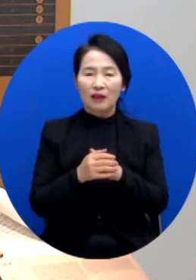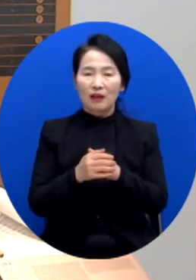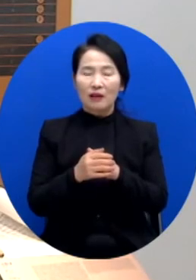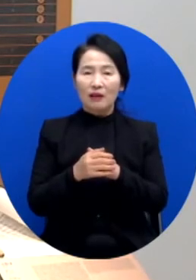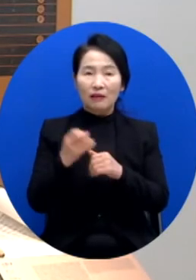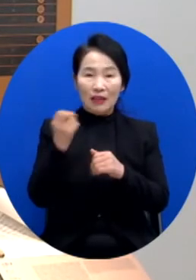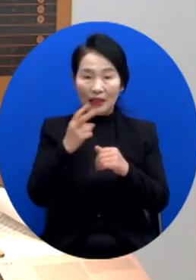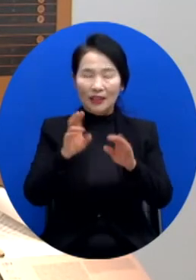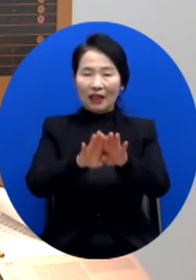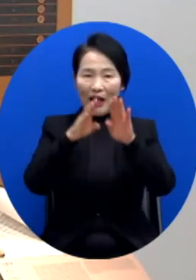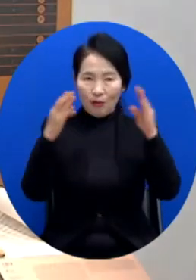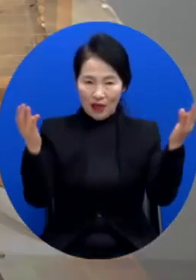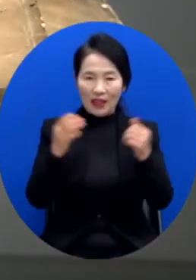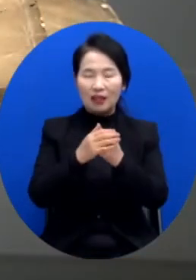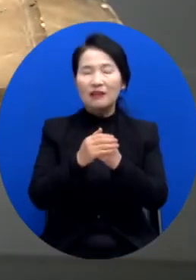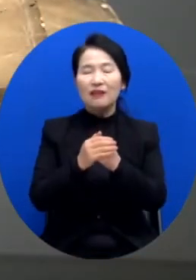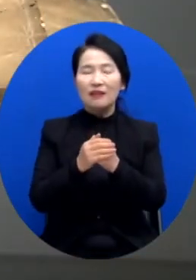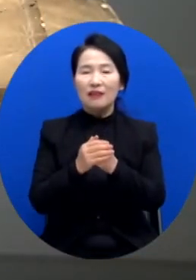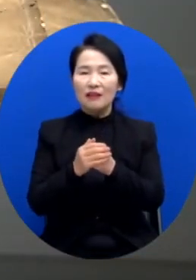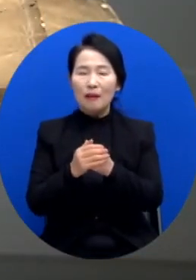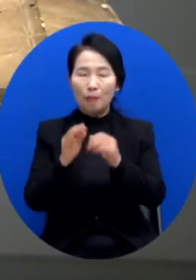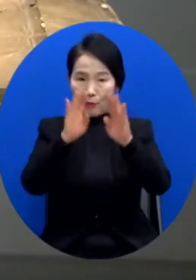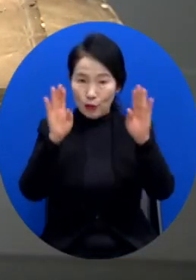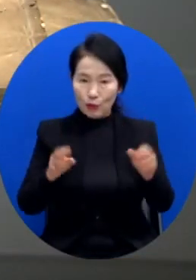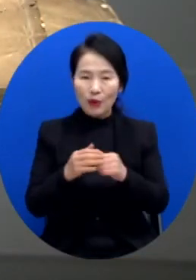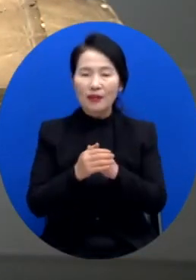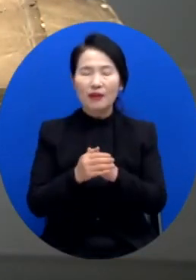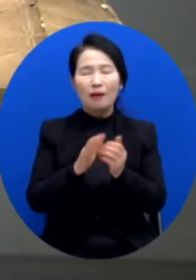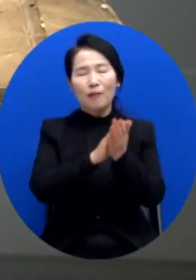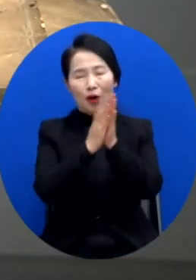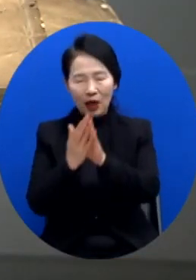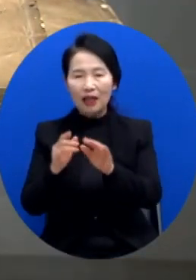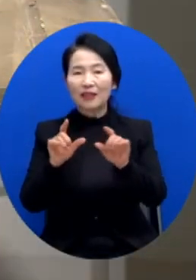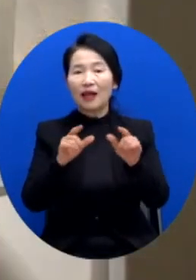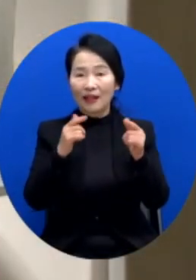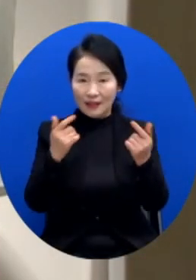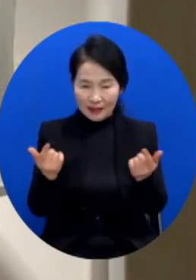국제성서박물관. 변하는 세상 가운데 변하지 않는 성경의 진리를